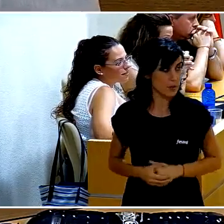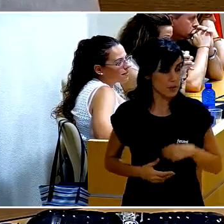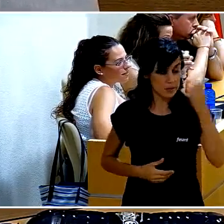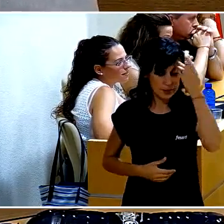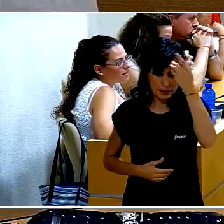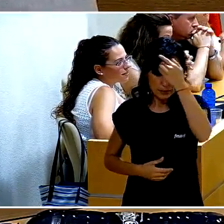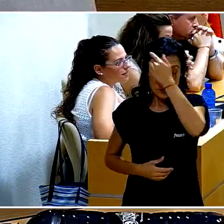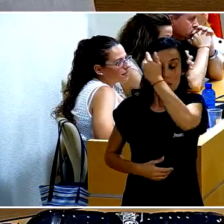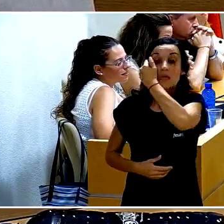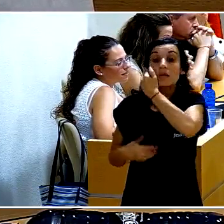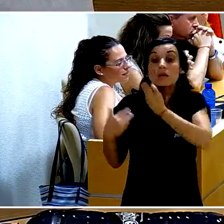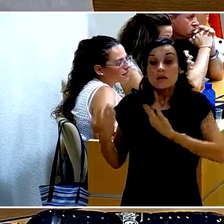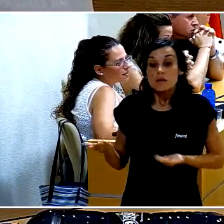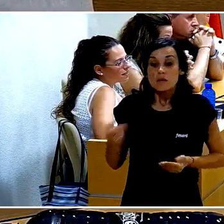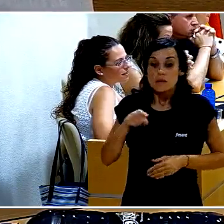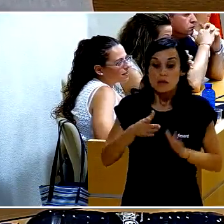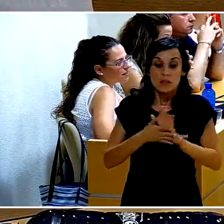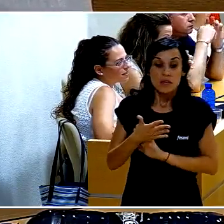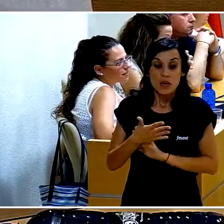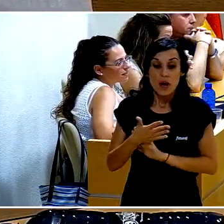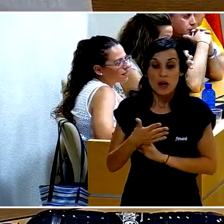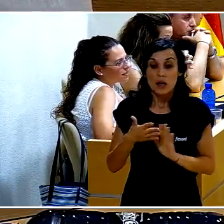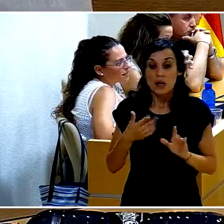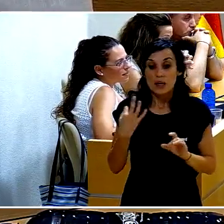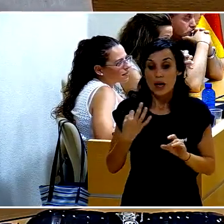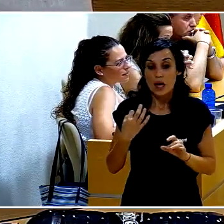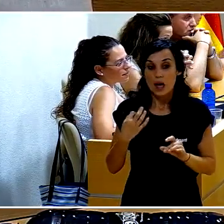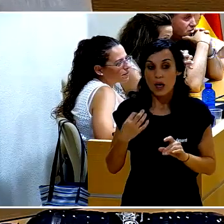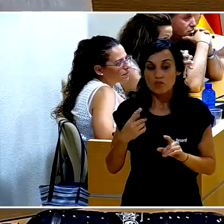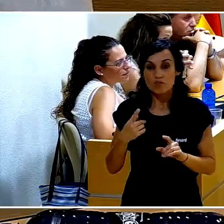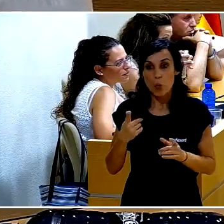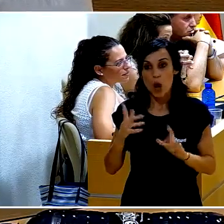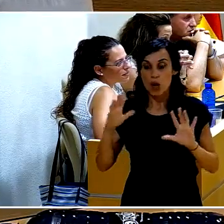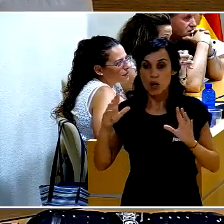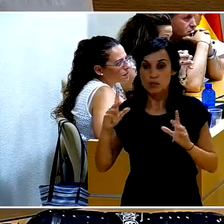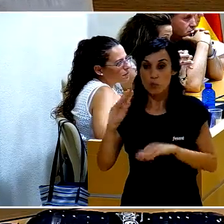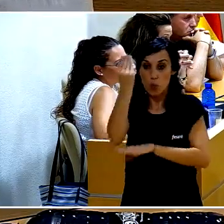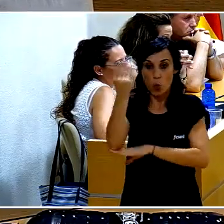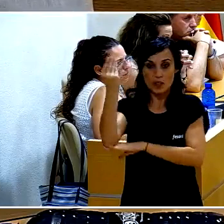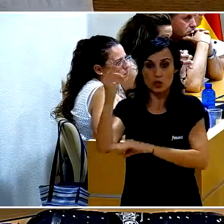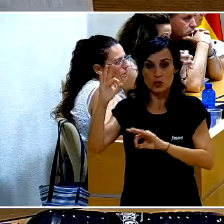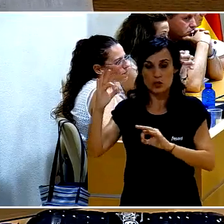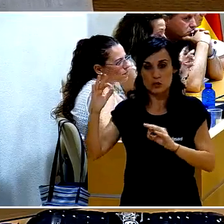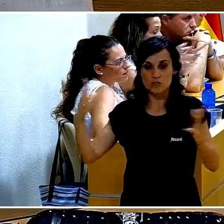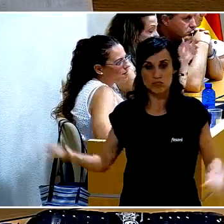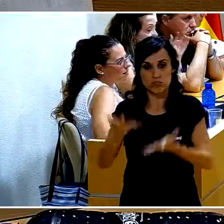I entre elles està, pues, el quitar els vestigios de exaltació de la dictadura franquista.